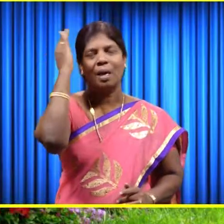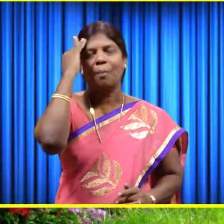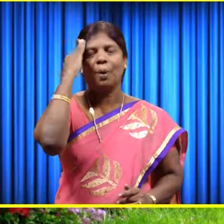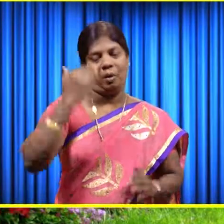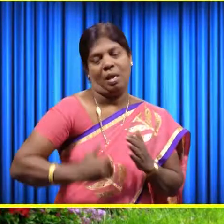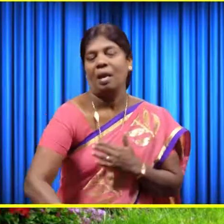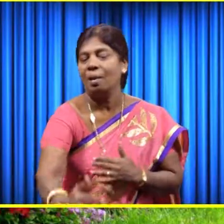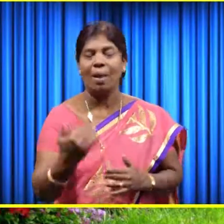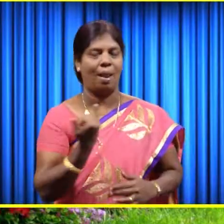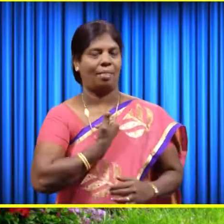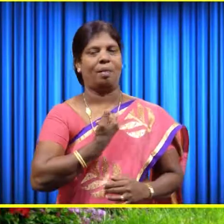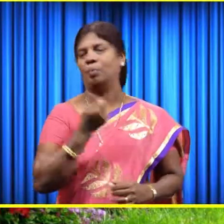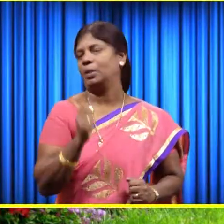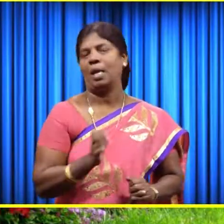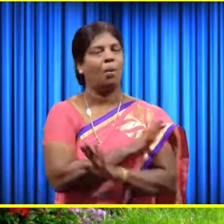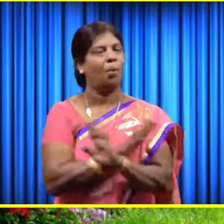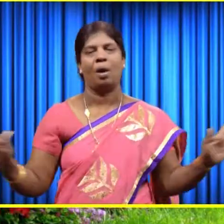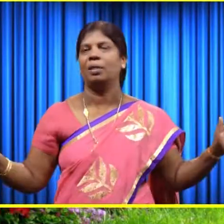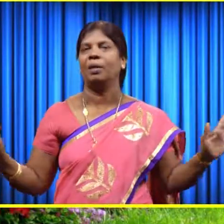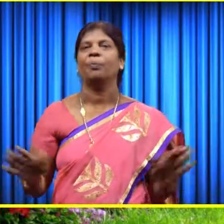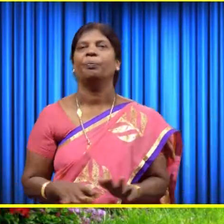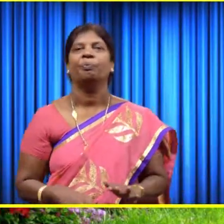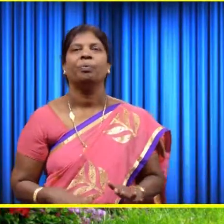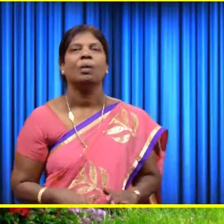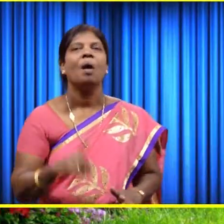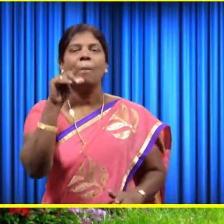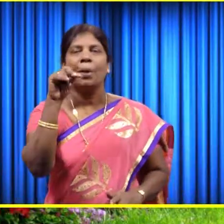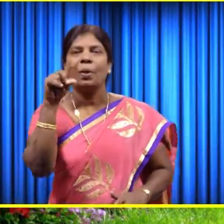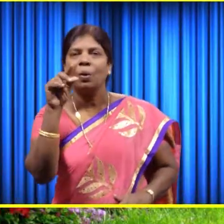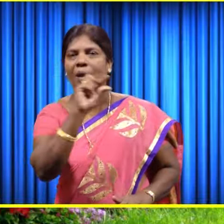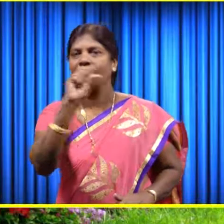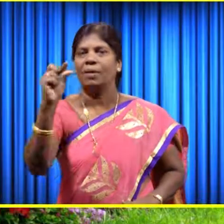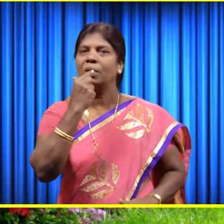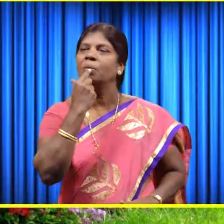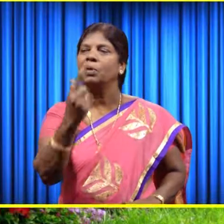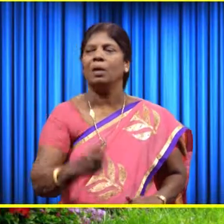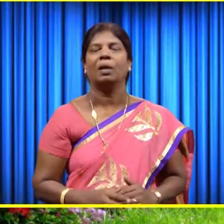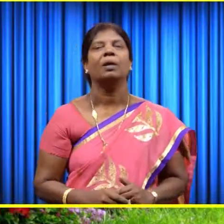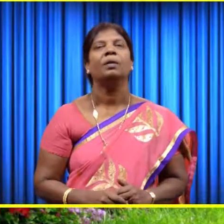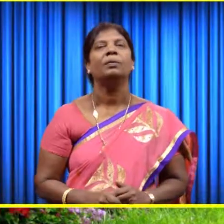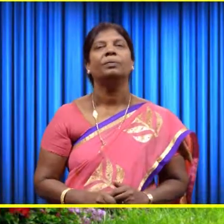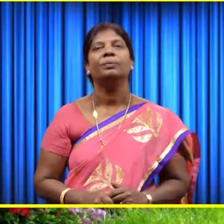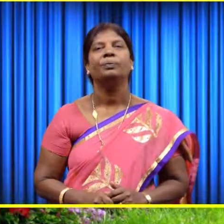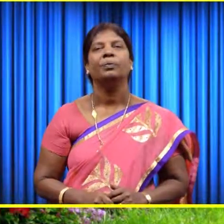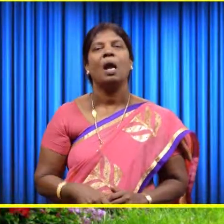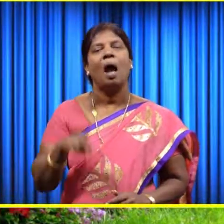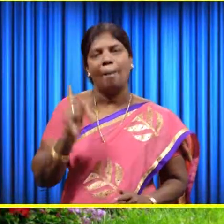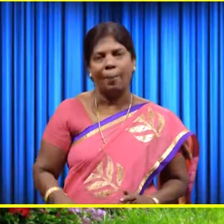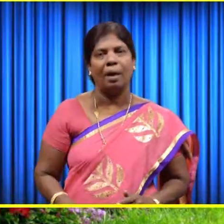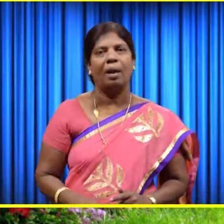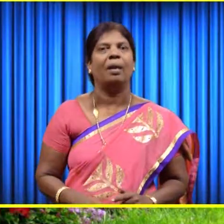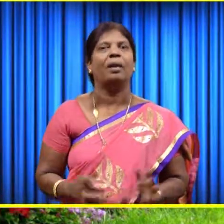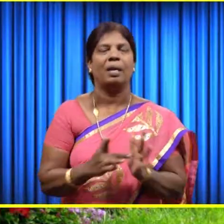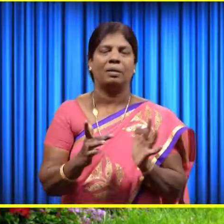இனி பாவம் செய்யாதே. அந்த வசனத்தில், 11வது வசனத்தில் அது சொல்லப்பட்டிருக்கிறது. அப்படியானால்